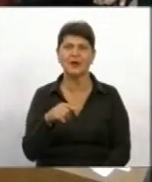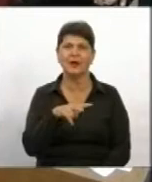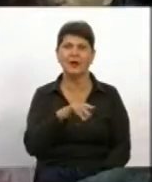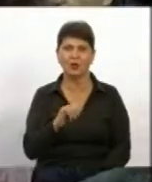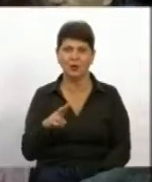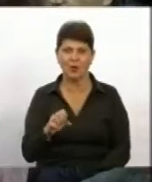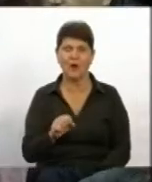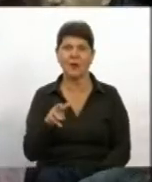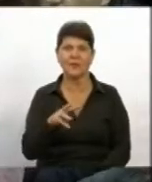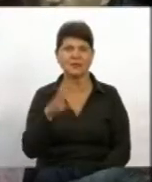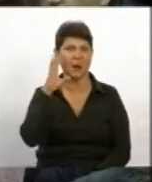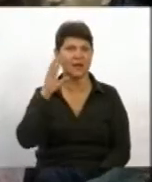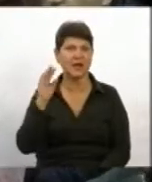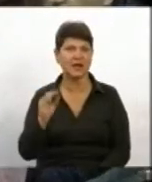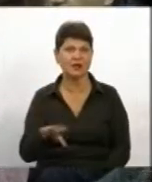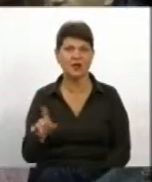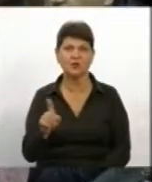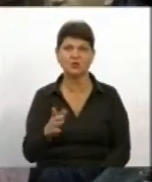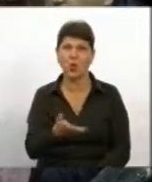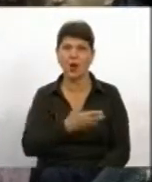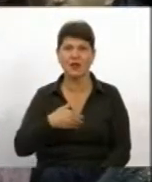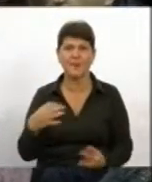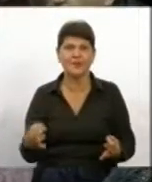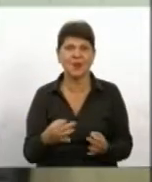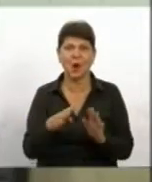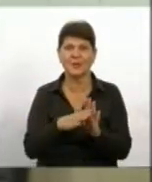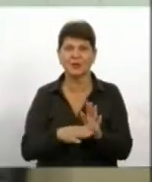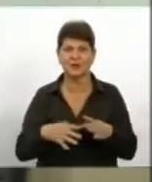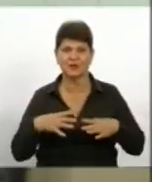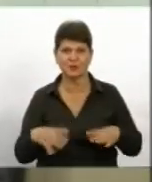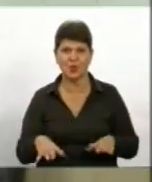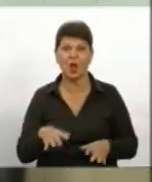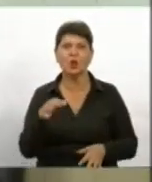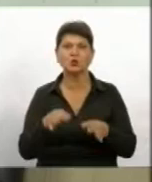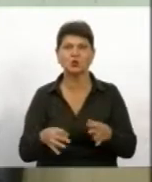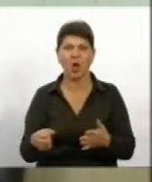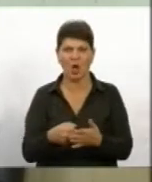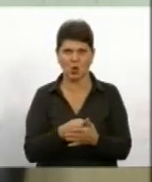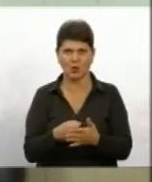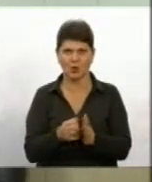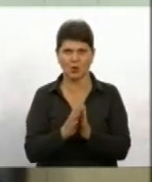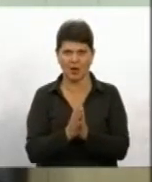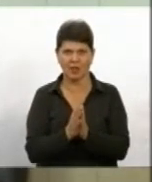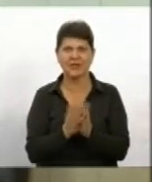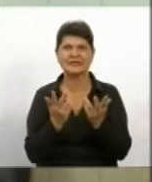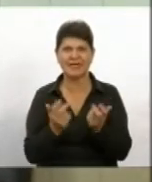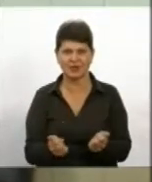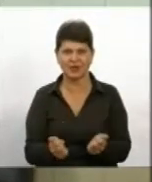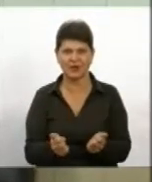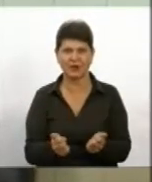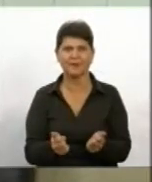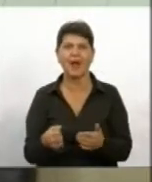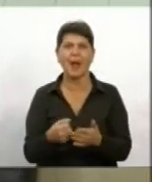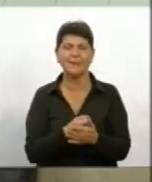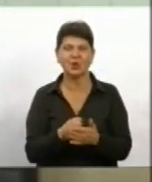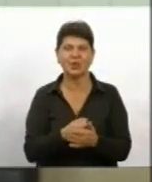цьому проігнорував те, що надані подані протоколи не набули чинності. Суддя клопотання задовільнив. Клопотання слідчого